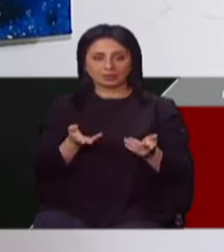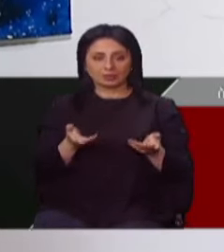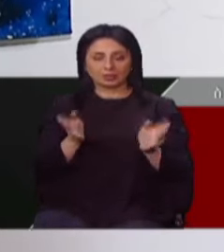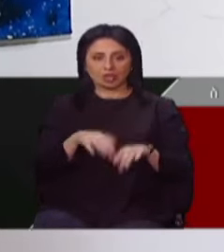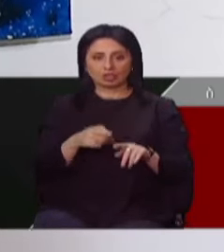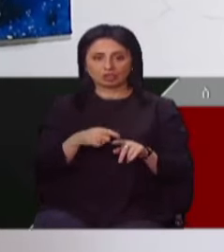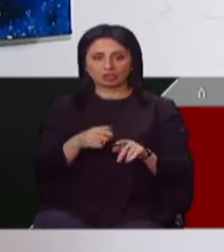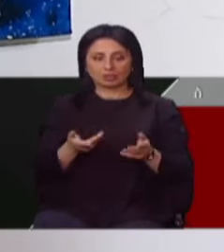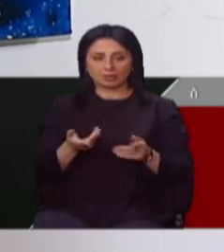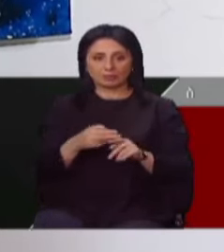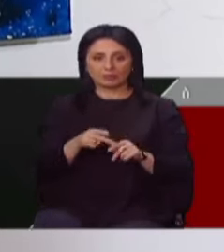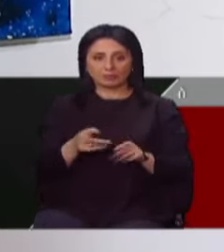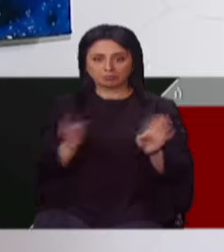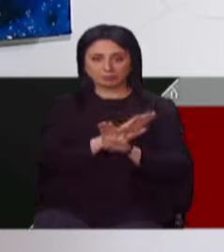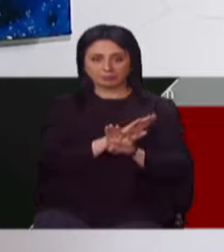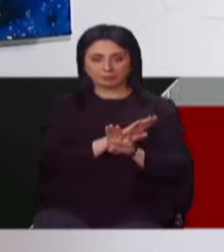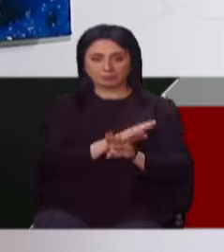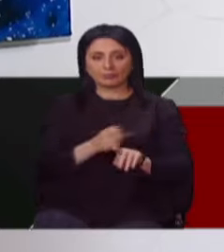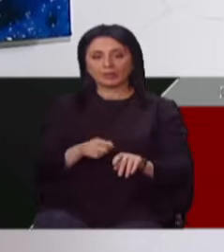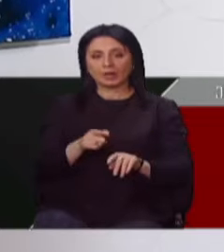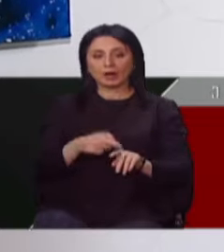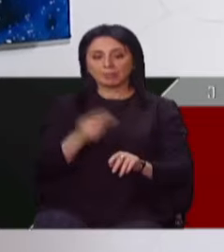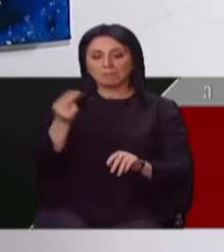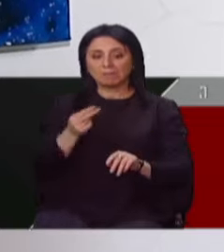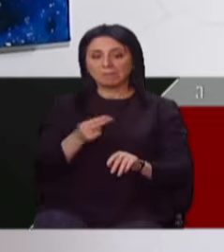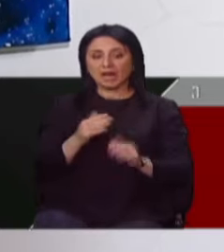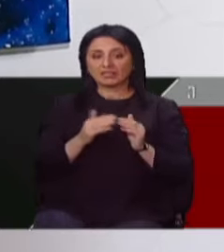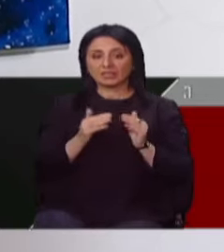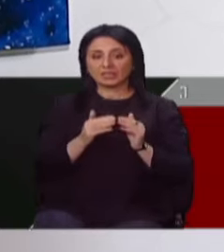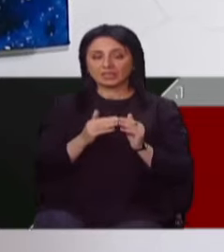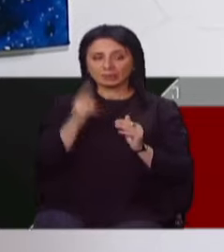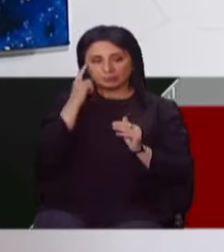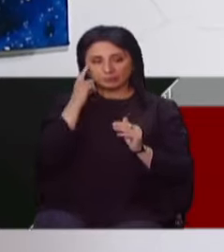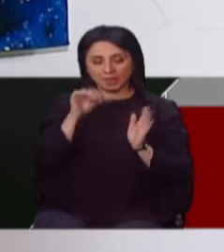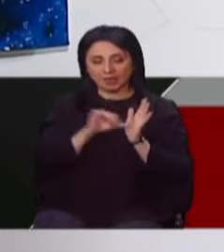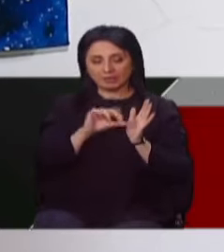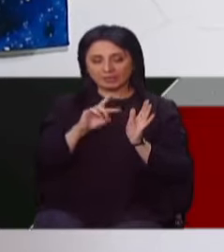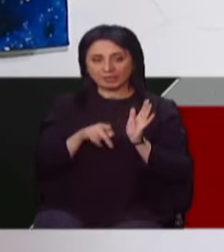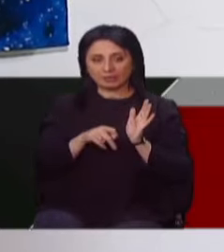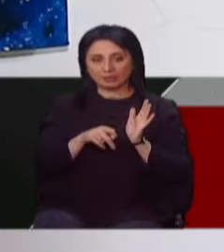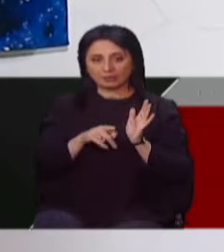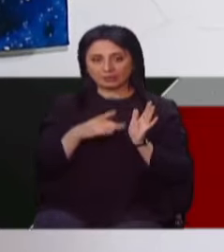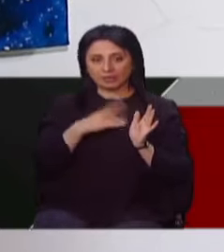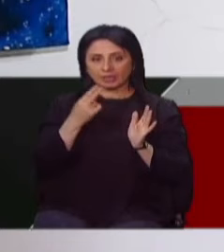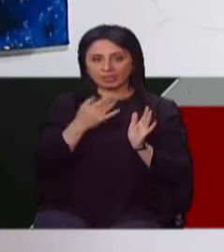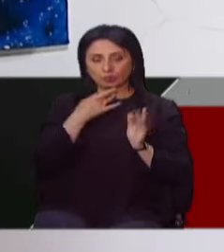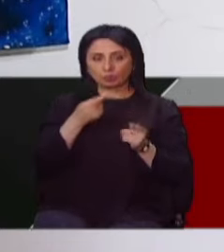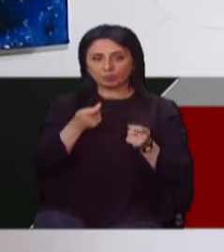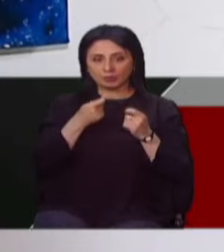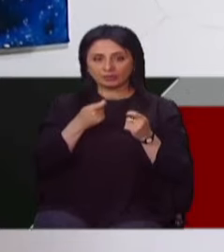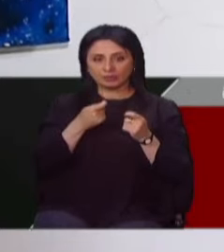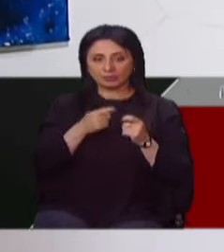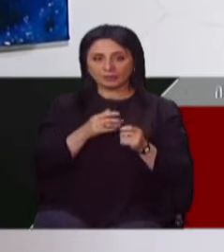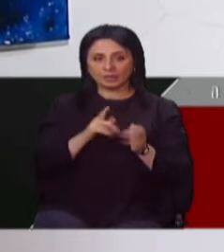დარჩა ამის მიღმა. და ამ ხატვრის სახლი, რომელიც უკვე 6 წელია თეთრწყაროს